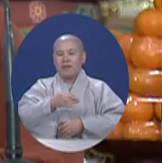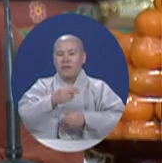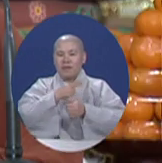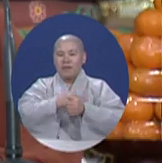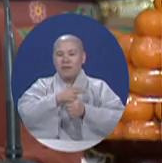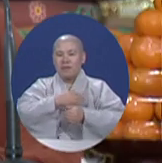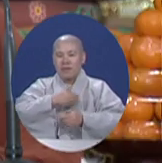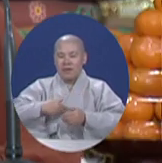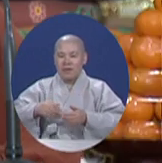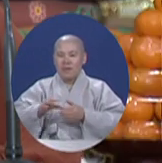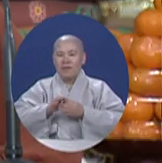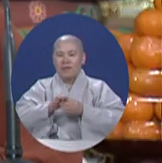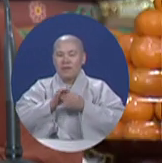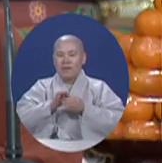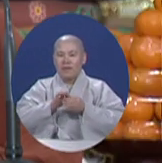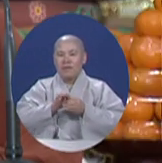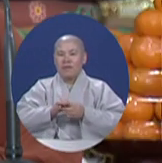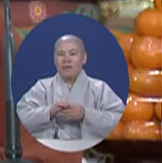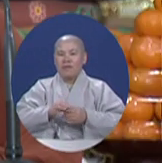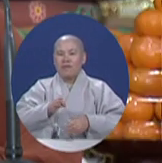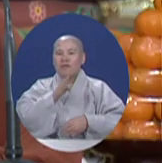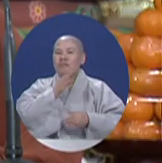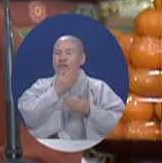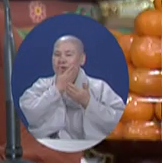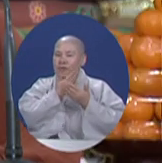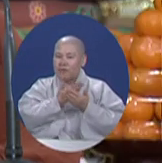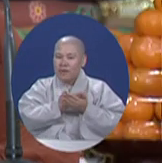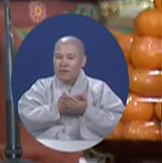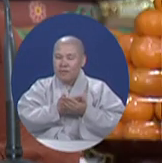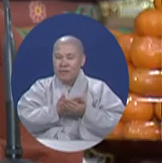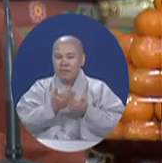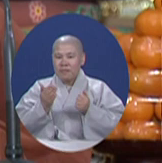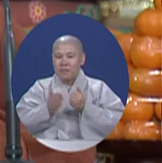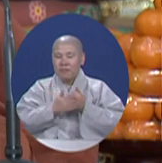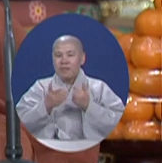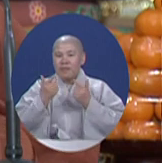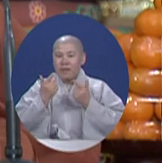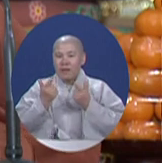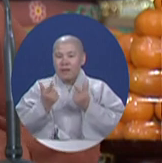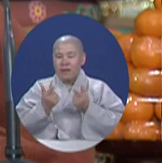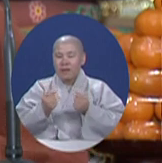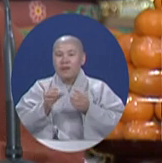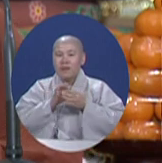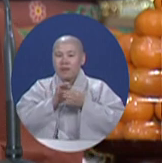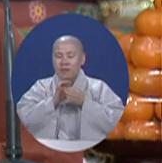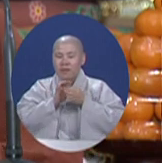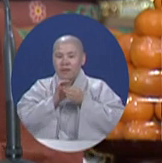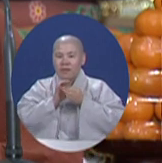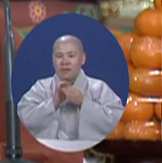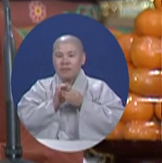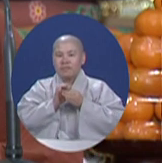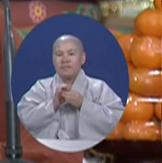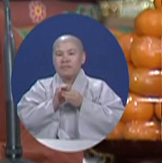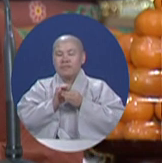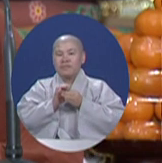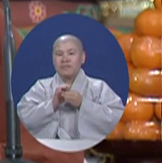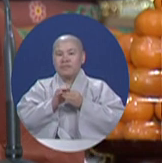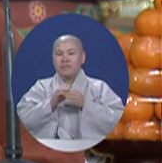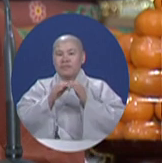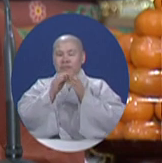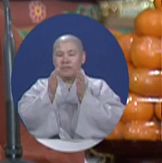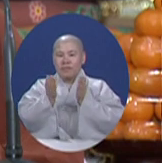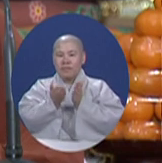이 사자상승이라는 게 이렇게 중요합니다. 그래서 이런 관계로